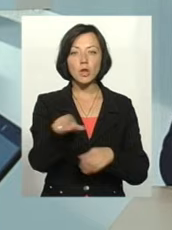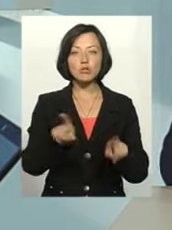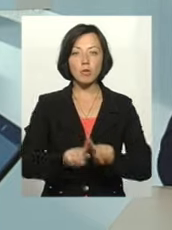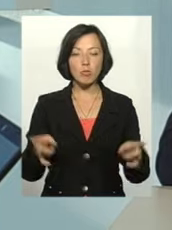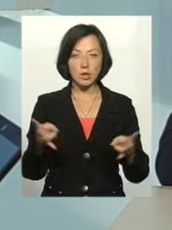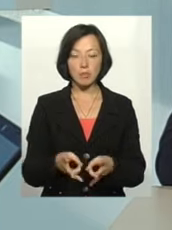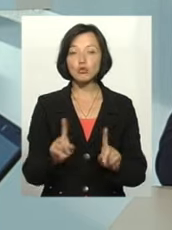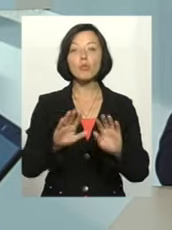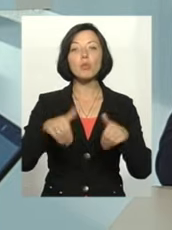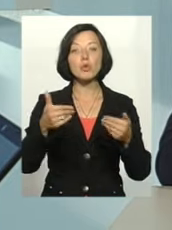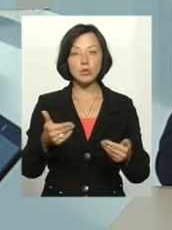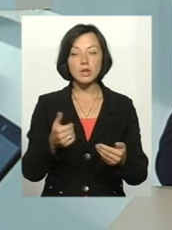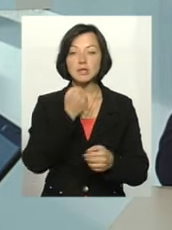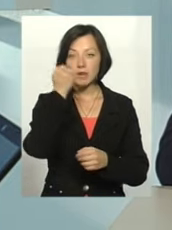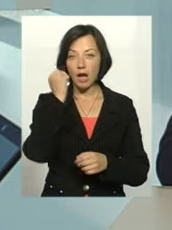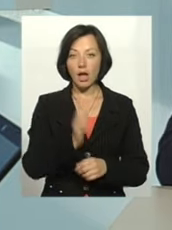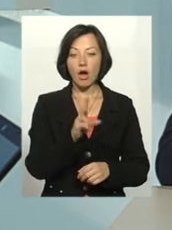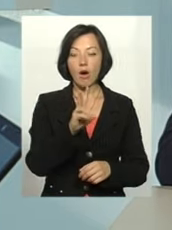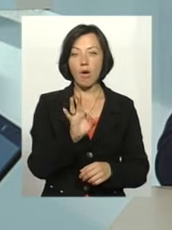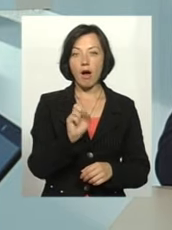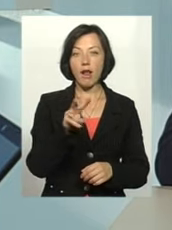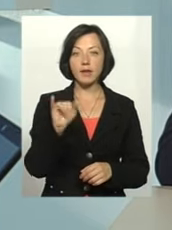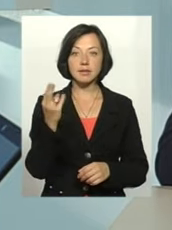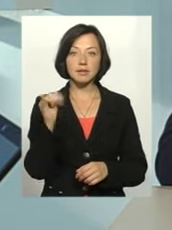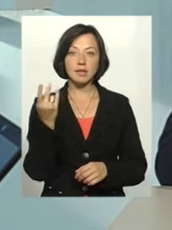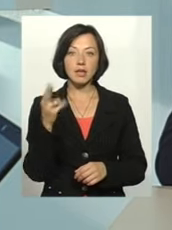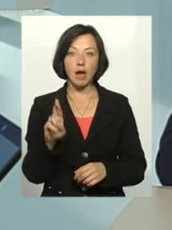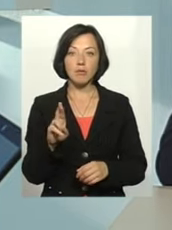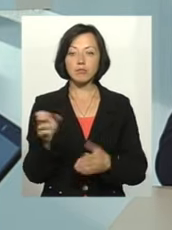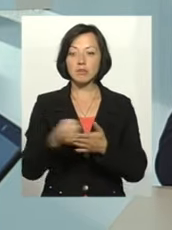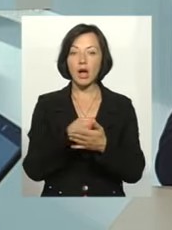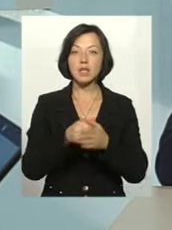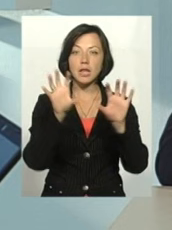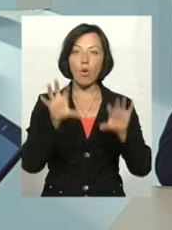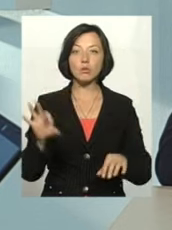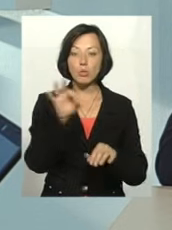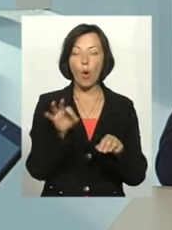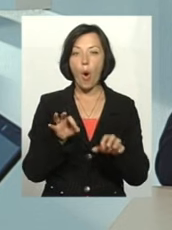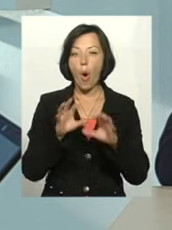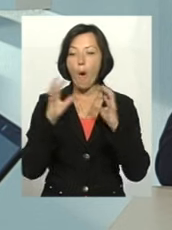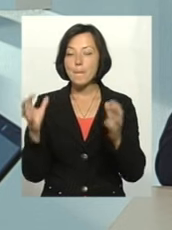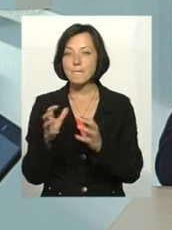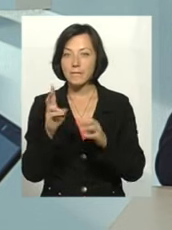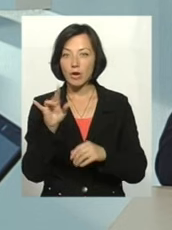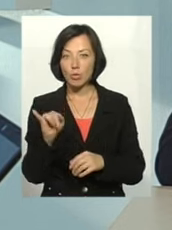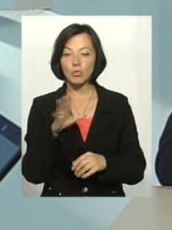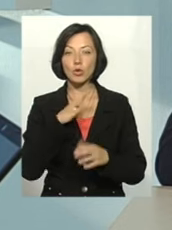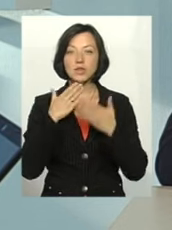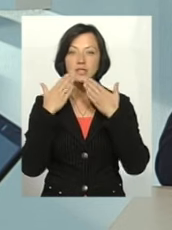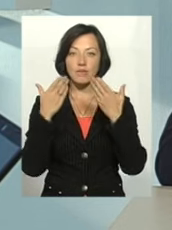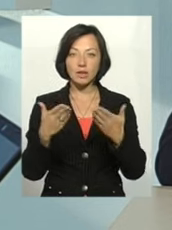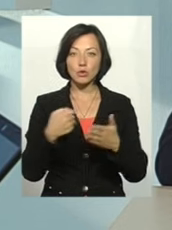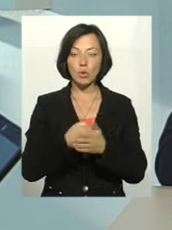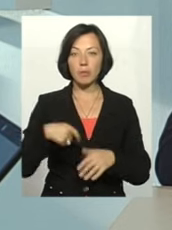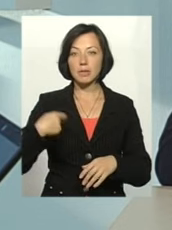робимо? По-перше, завдяки ВГО коаліції просунути закон про опіку. По-друге, було звернення до президента із питання